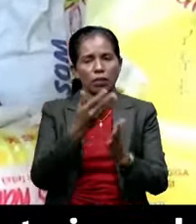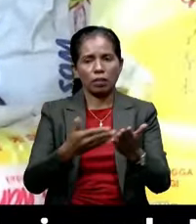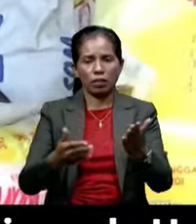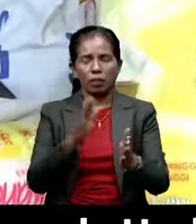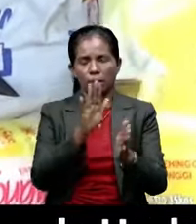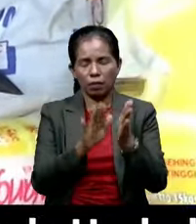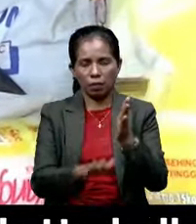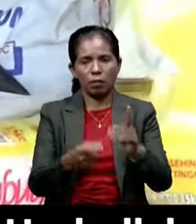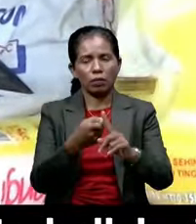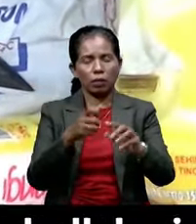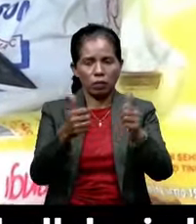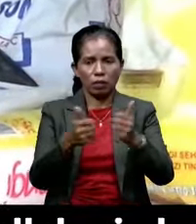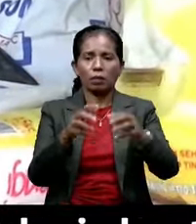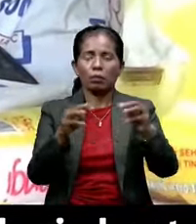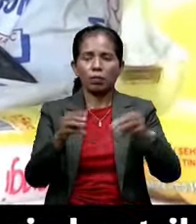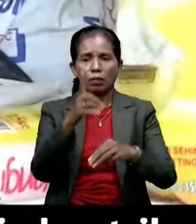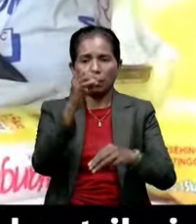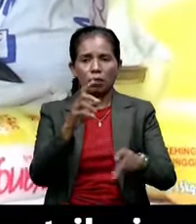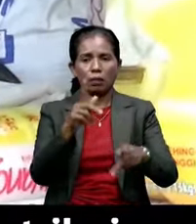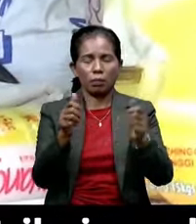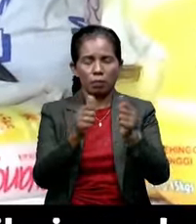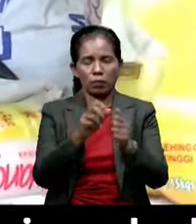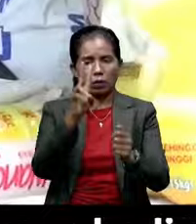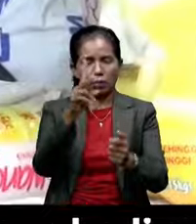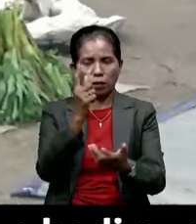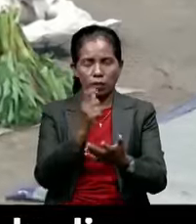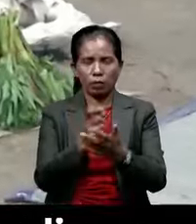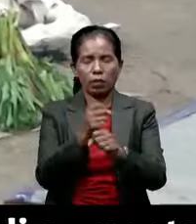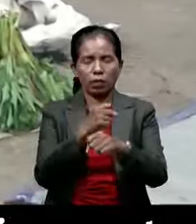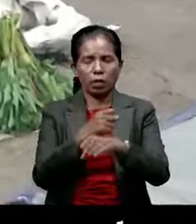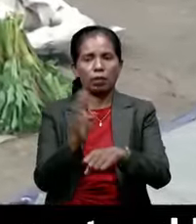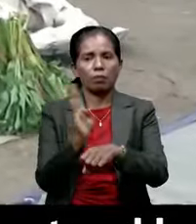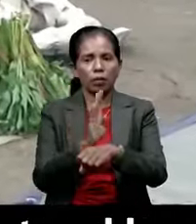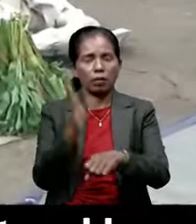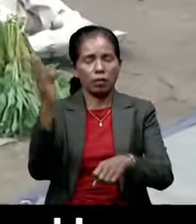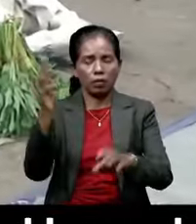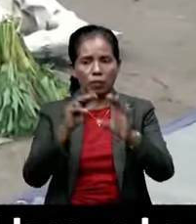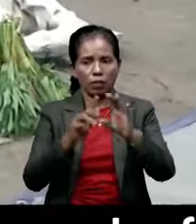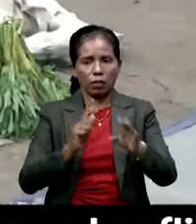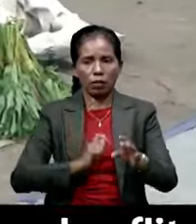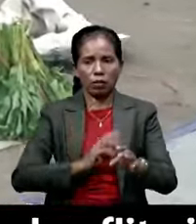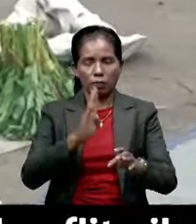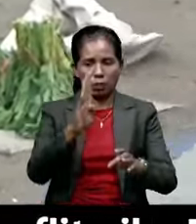si autoridade municipio Dili negosiante hamutu kriun rua resi makalo negosi e mercado taibesi. Abraham Amral, Jemen.